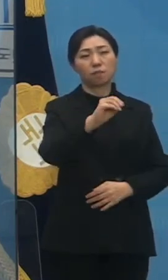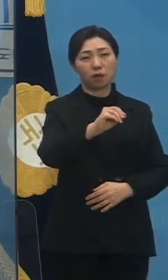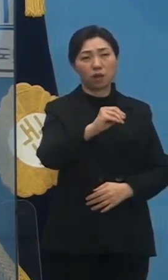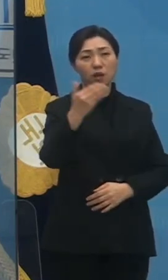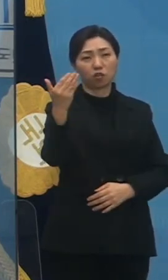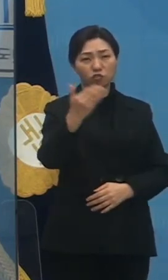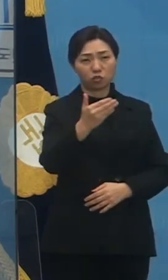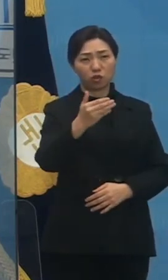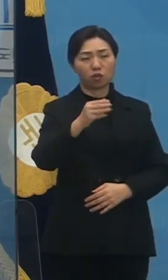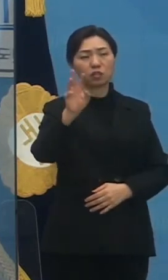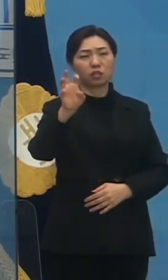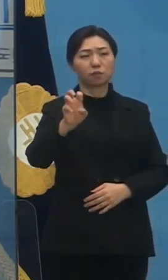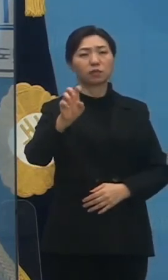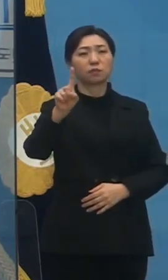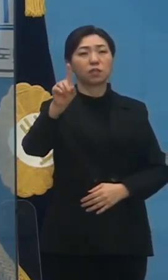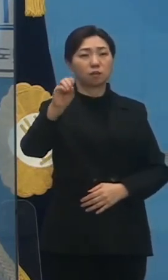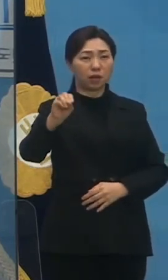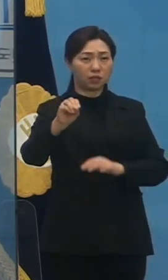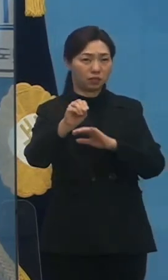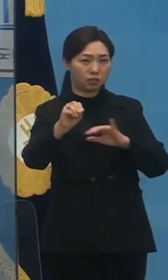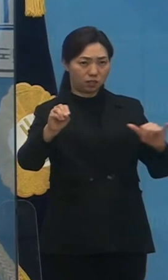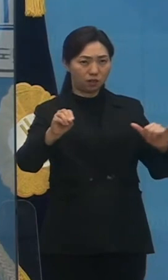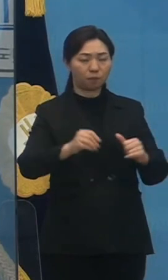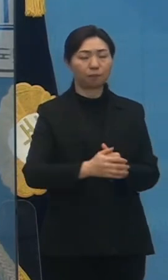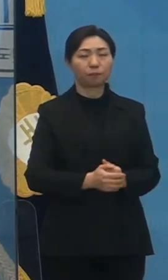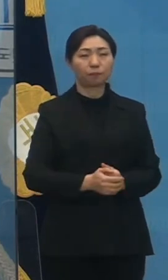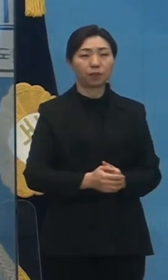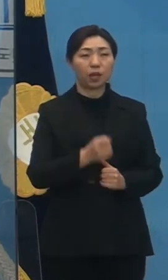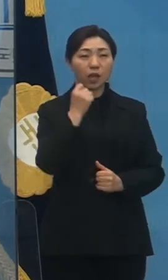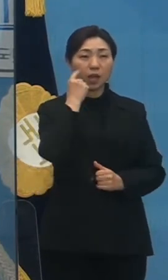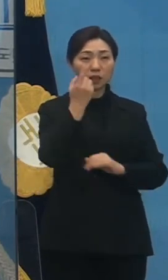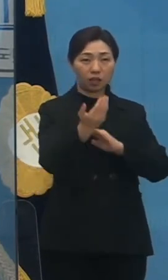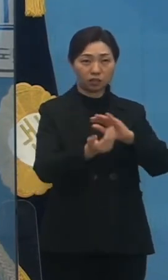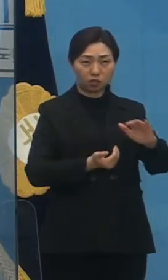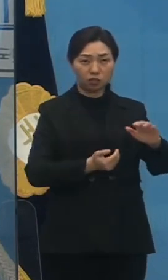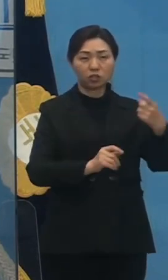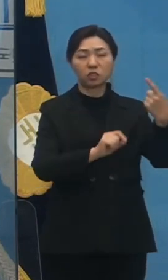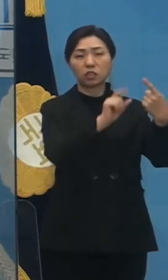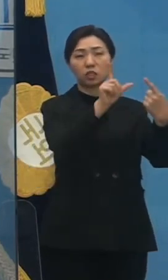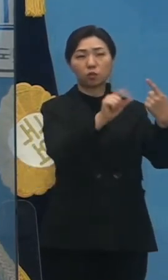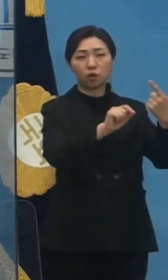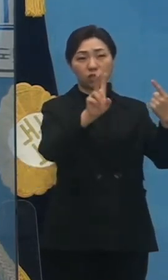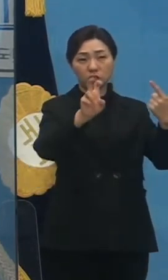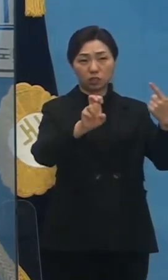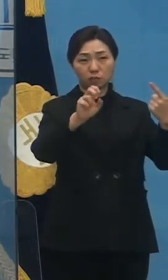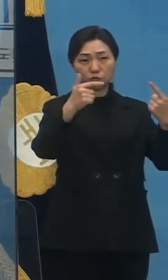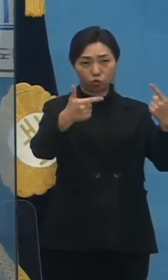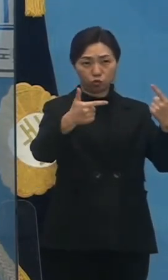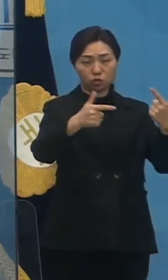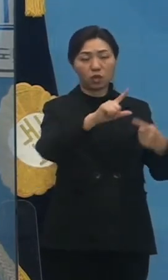109,831명을 기록했습니다. 이는 지난달 1월 26일